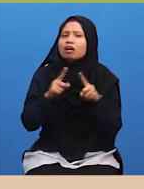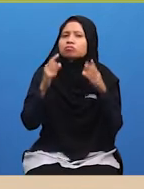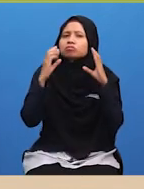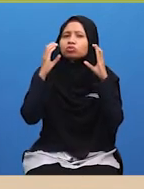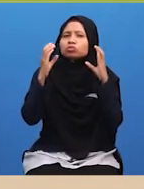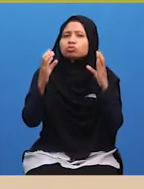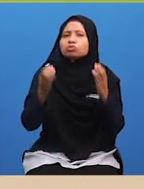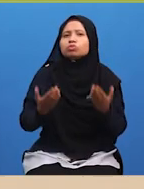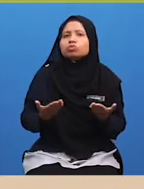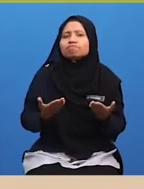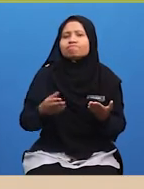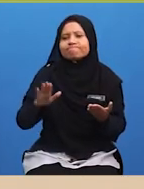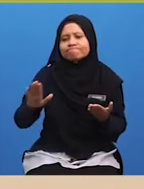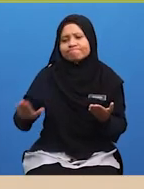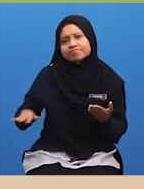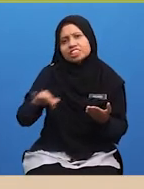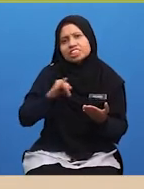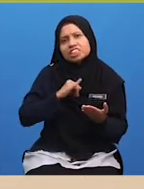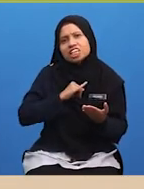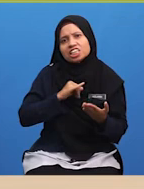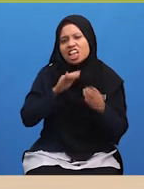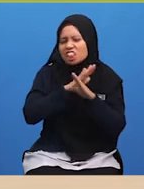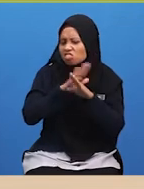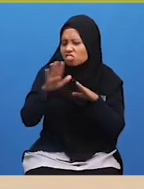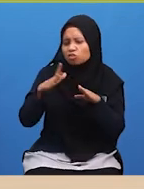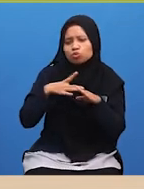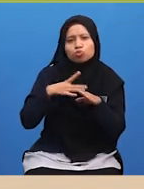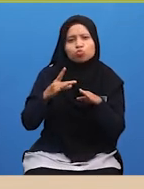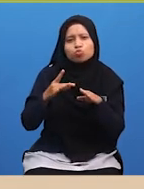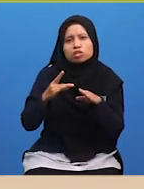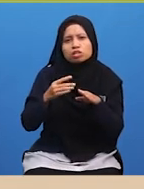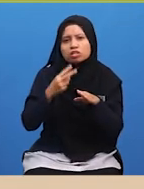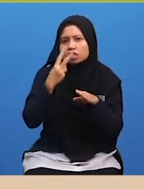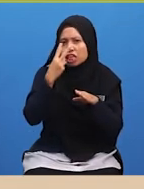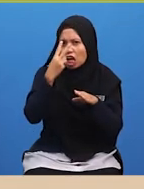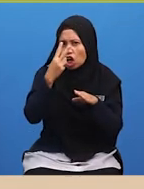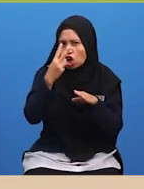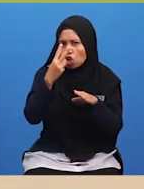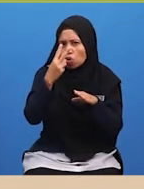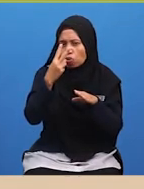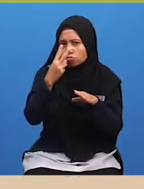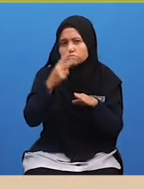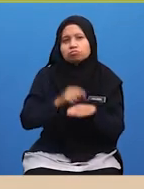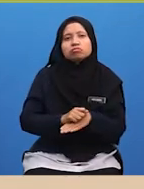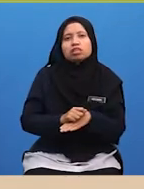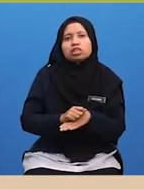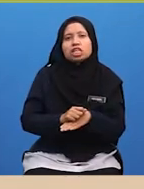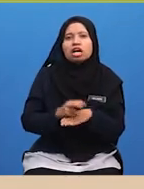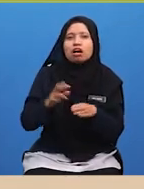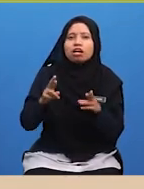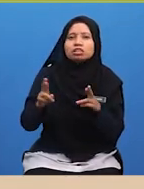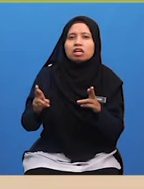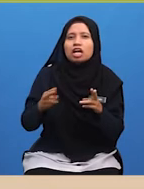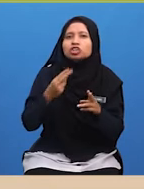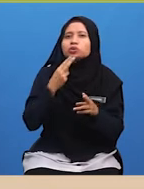Tapi cikgu, adik saya tidak suka menonton rancangan kegemaran